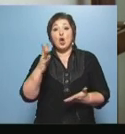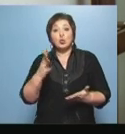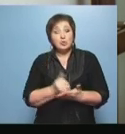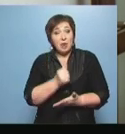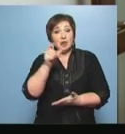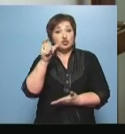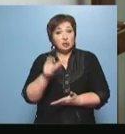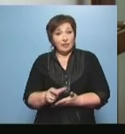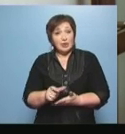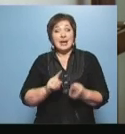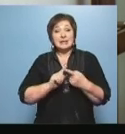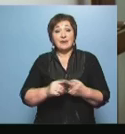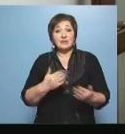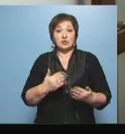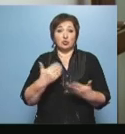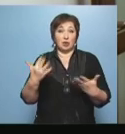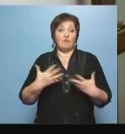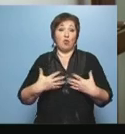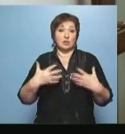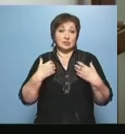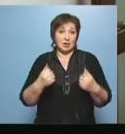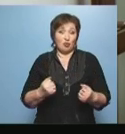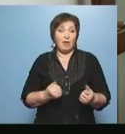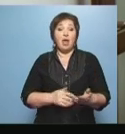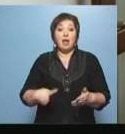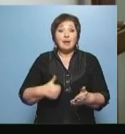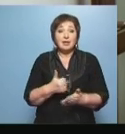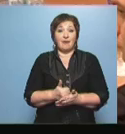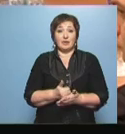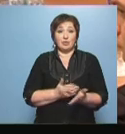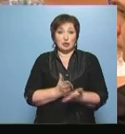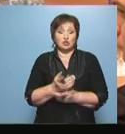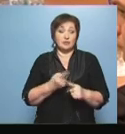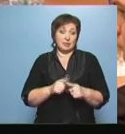человека зависит от его ресурсов. И главный из ресурсов любого человека – это здоровье.